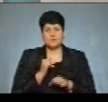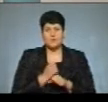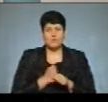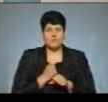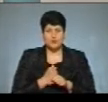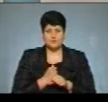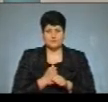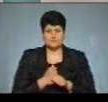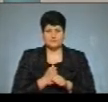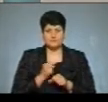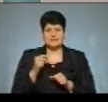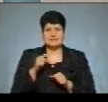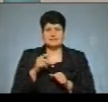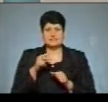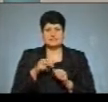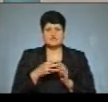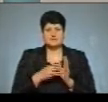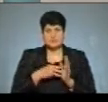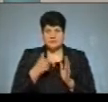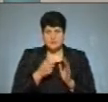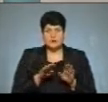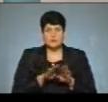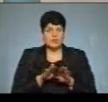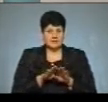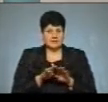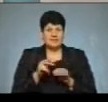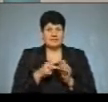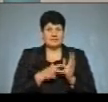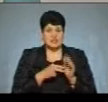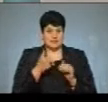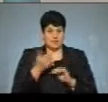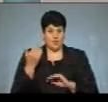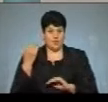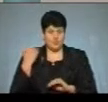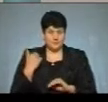роботи за 2018 рік, але у порівнянні із 2017 роком